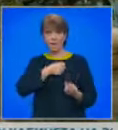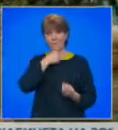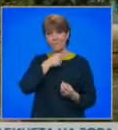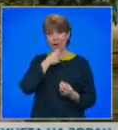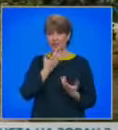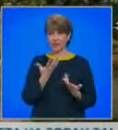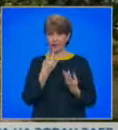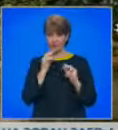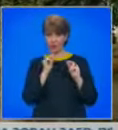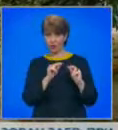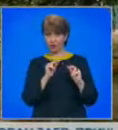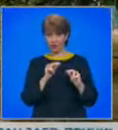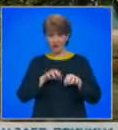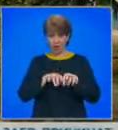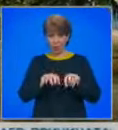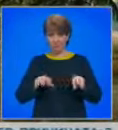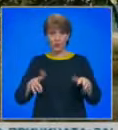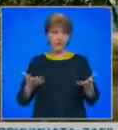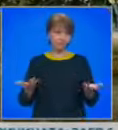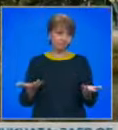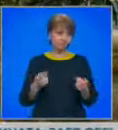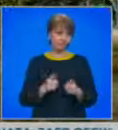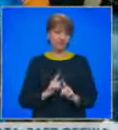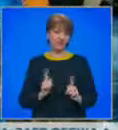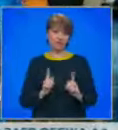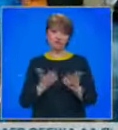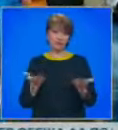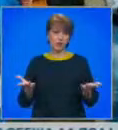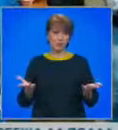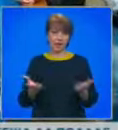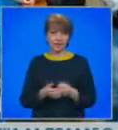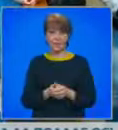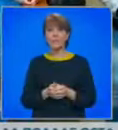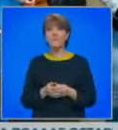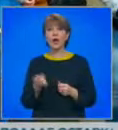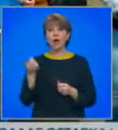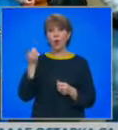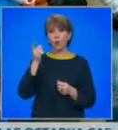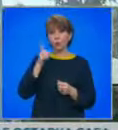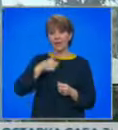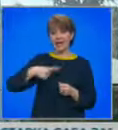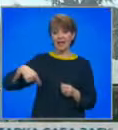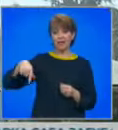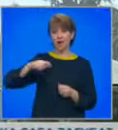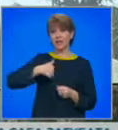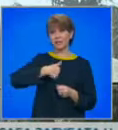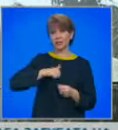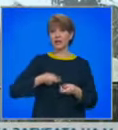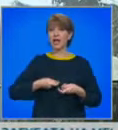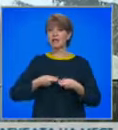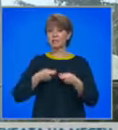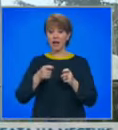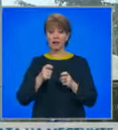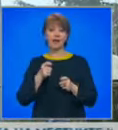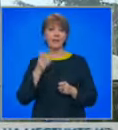гледа да ги учат на компютър. Ето, то е безобразие направо. От регионалния инспекторат ще изпратят на министъра на образованието